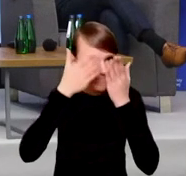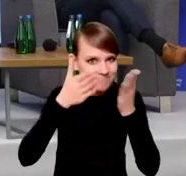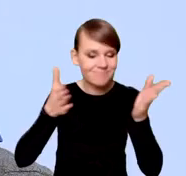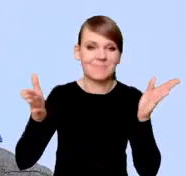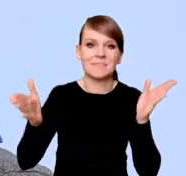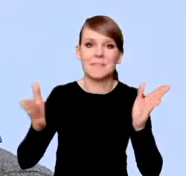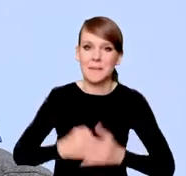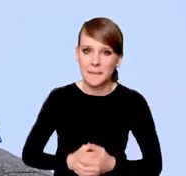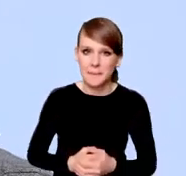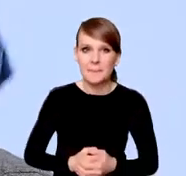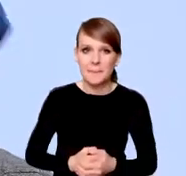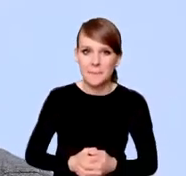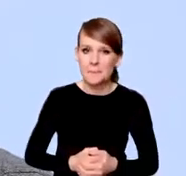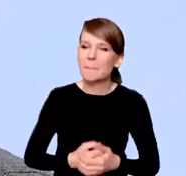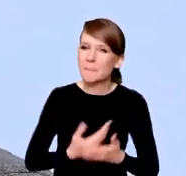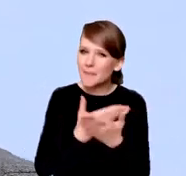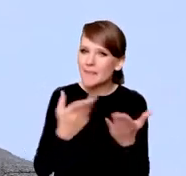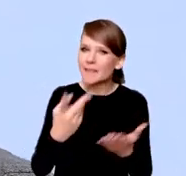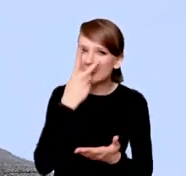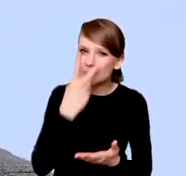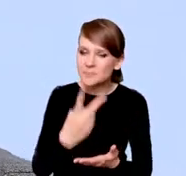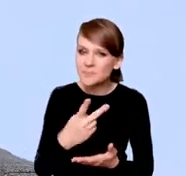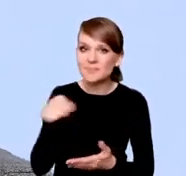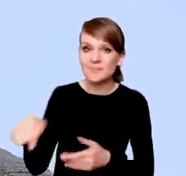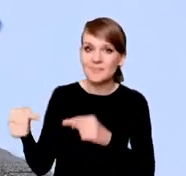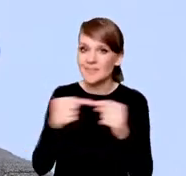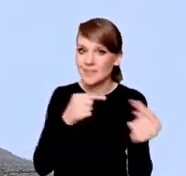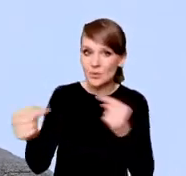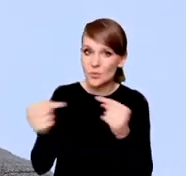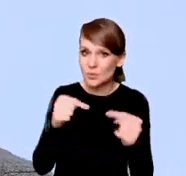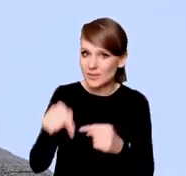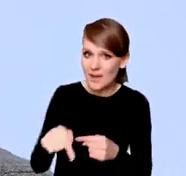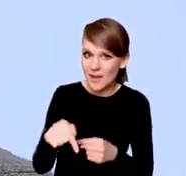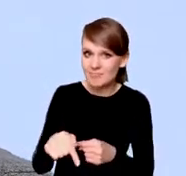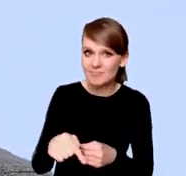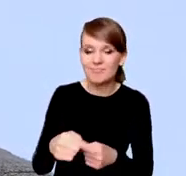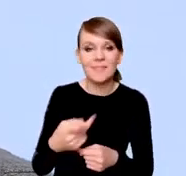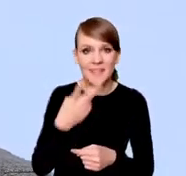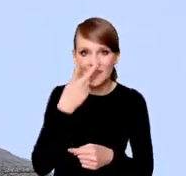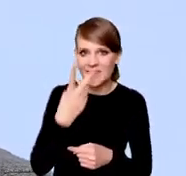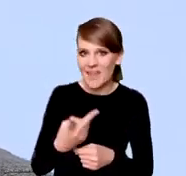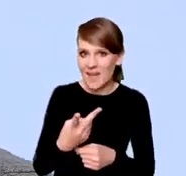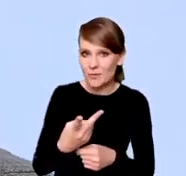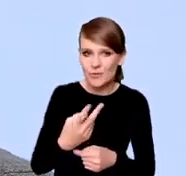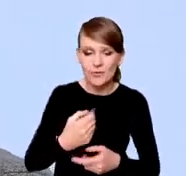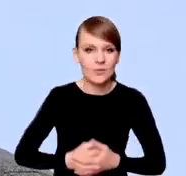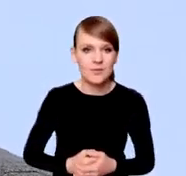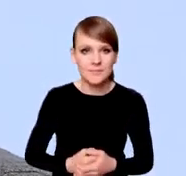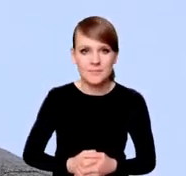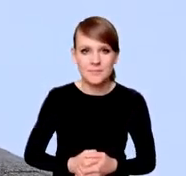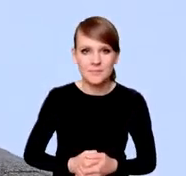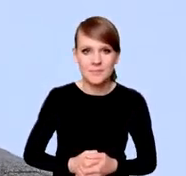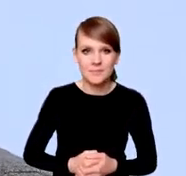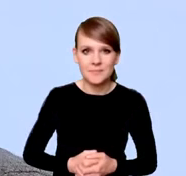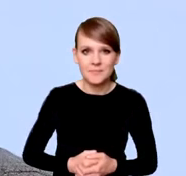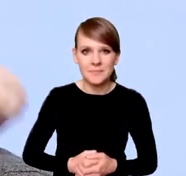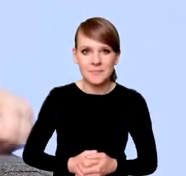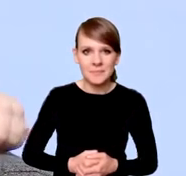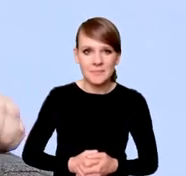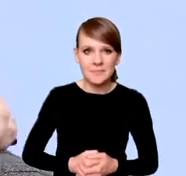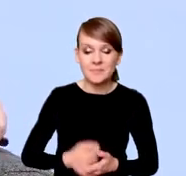więc widzicie Państwo, że z tej dyskusji wynika i całe szczęście, że